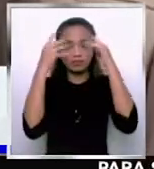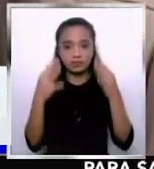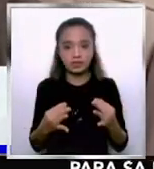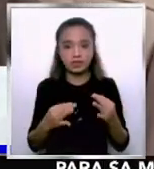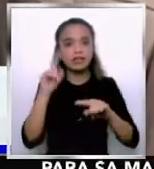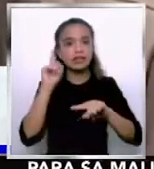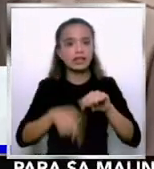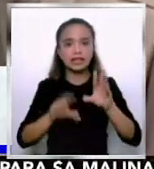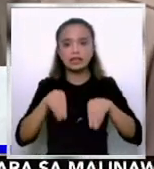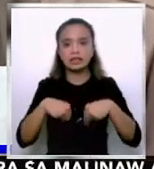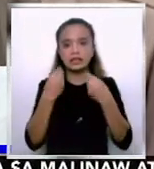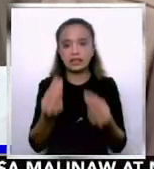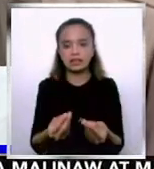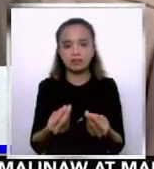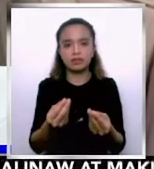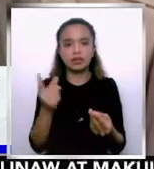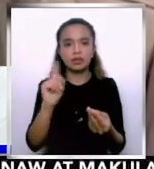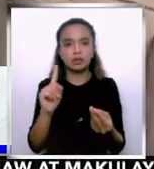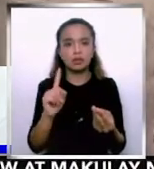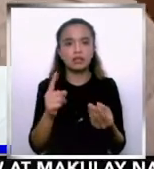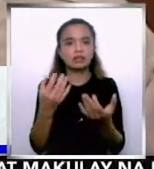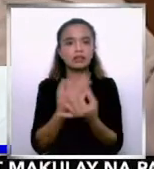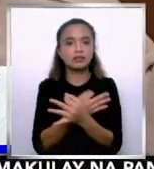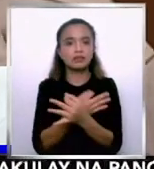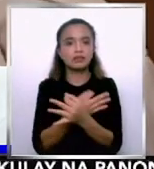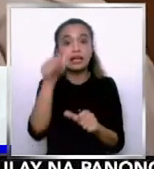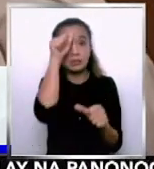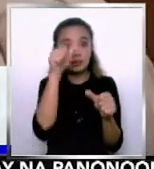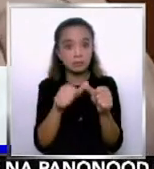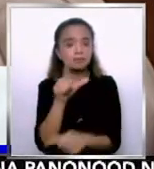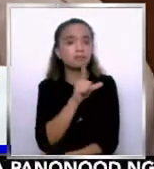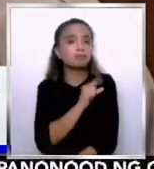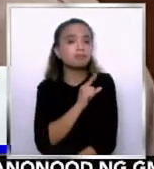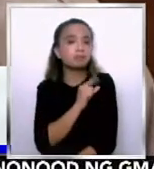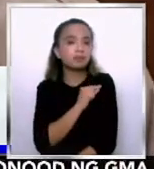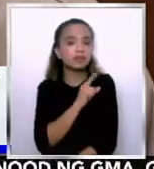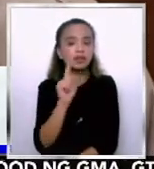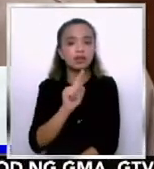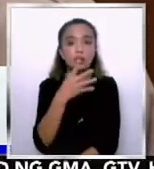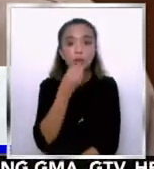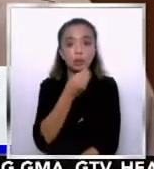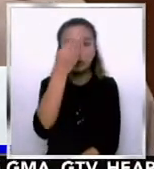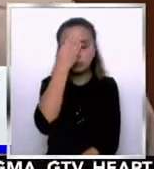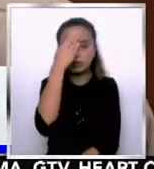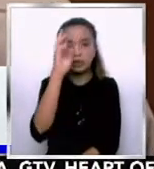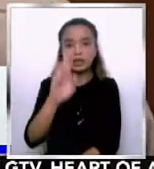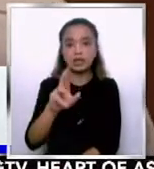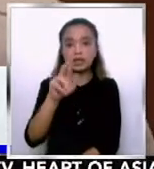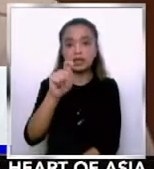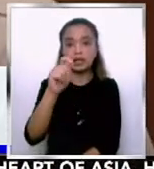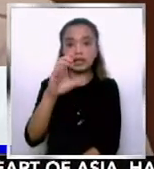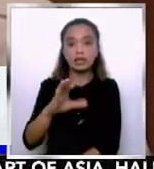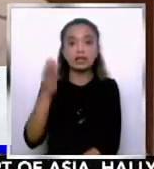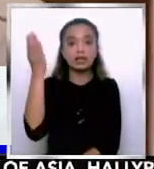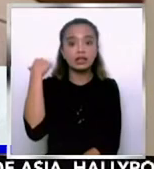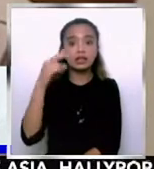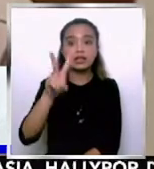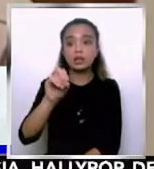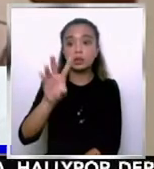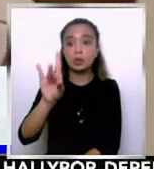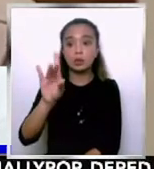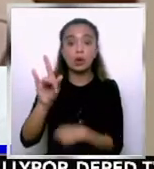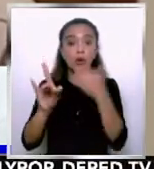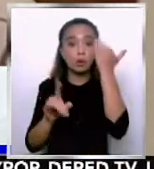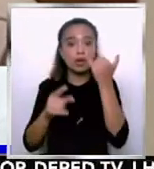parole. Matatanda ang nahatulang guilty sina Palparan ng Bulacan Regional Trial Court noong 2018 sa kasong kidnapping